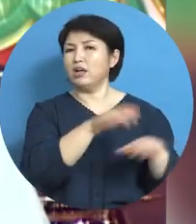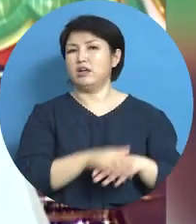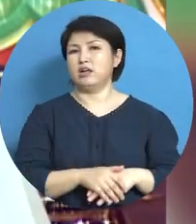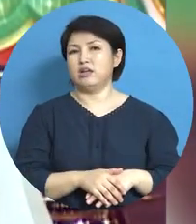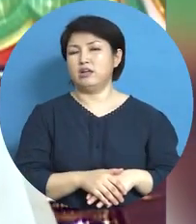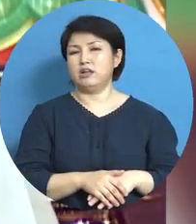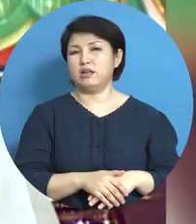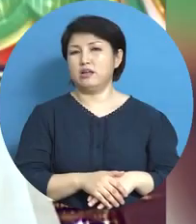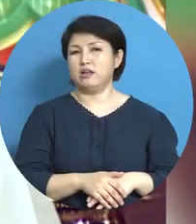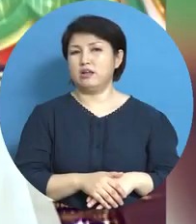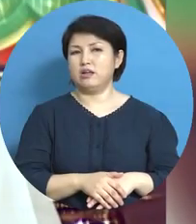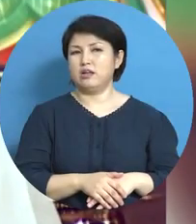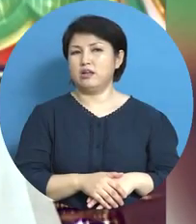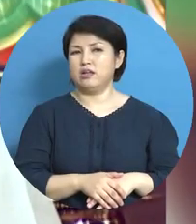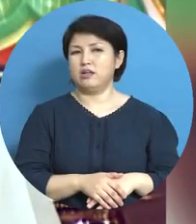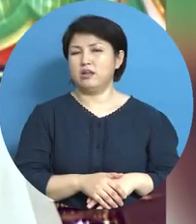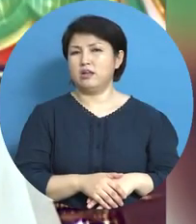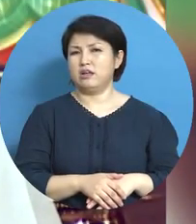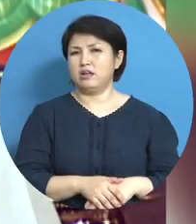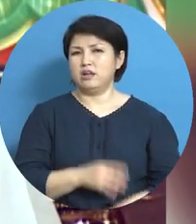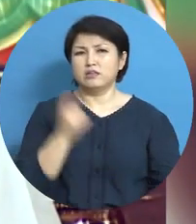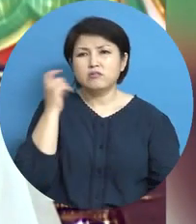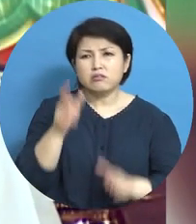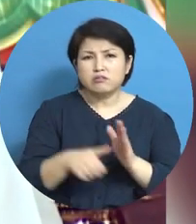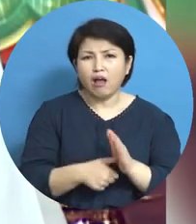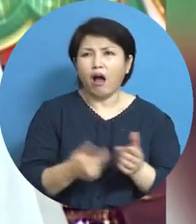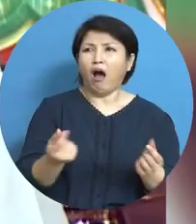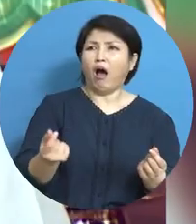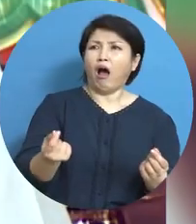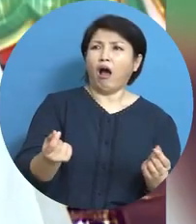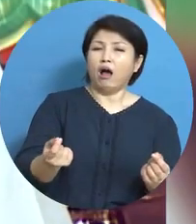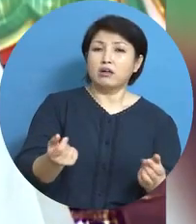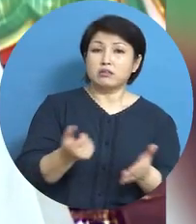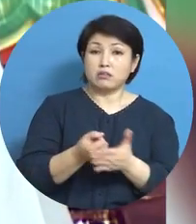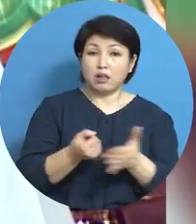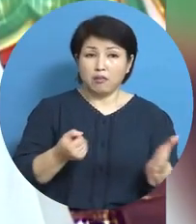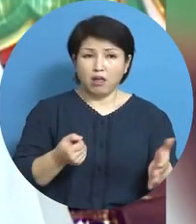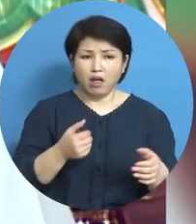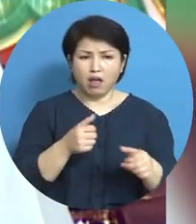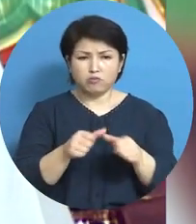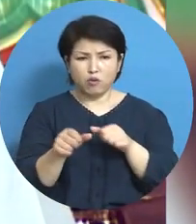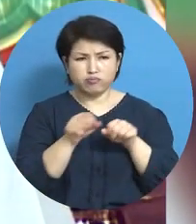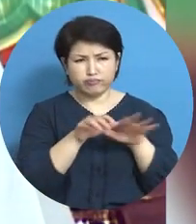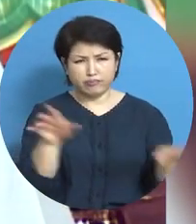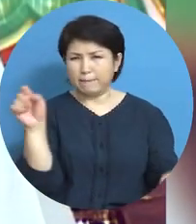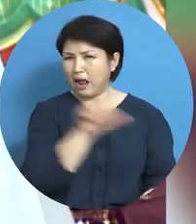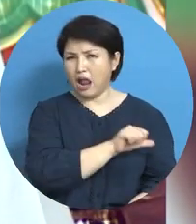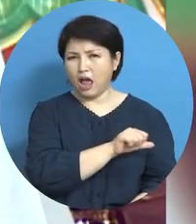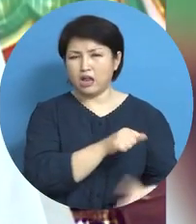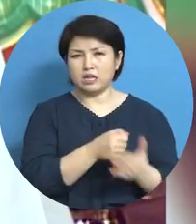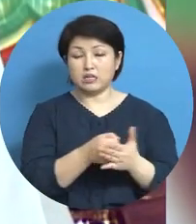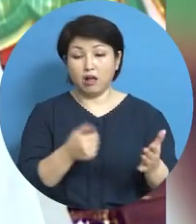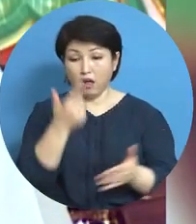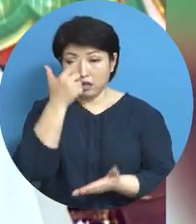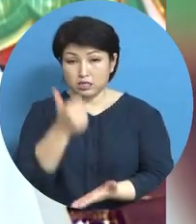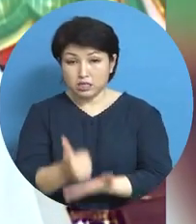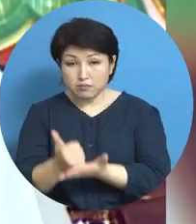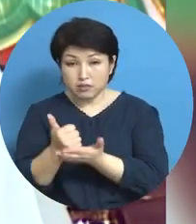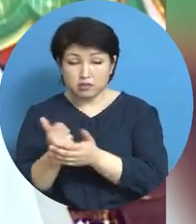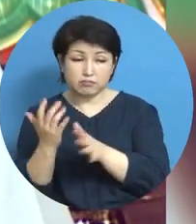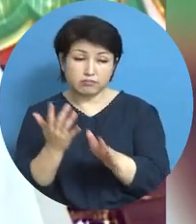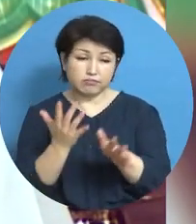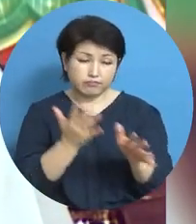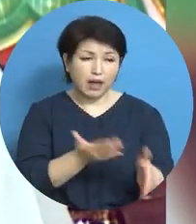너무나 그럴듯해가지고 삽시간에 소문이 퍼지면서 대중들이 길거리에 탁발을 감으면 막 사람들이 욕을